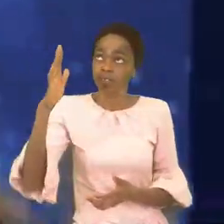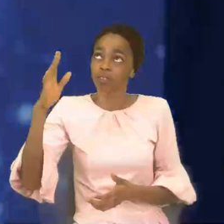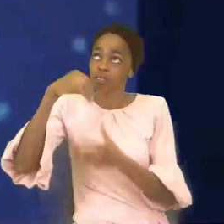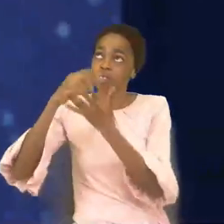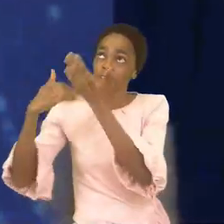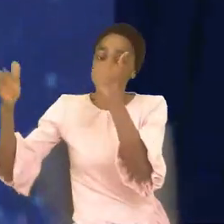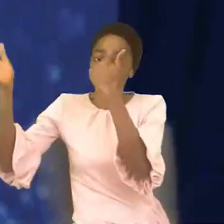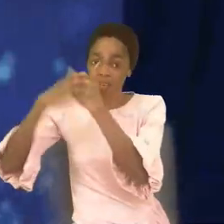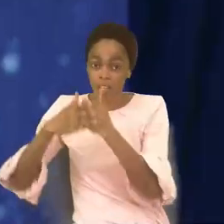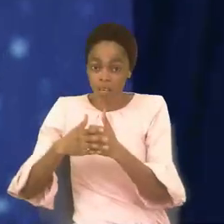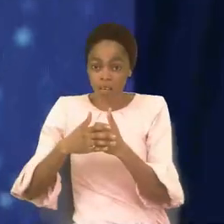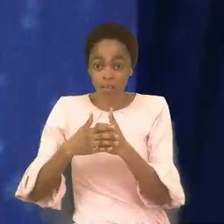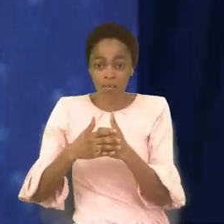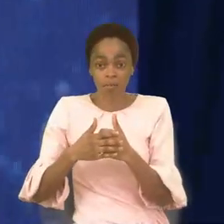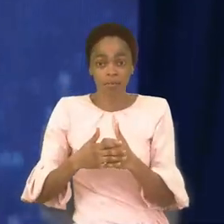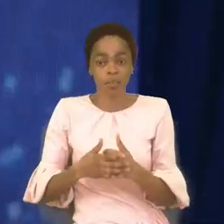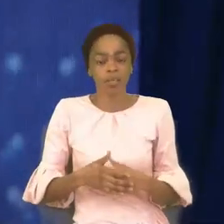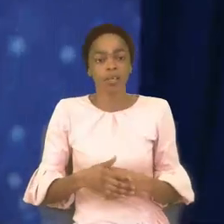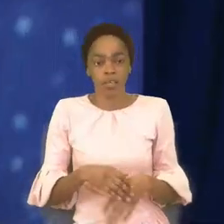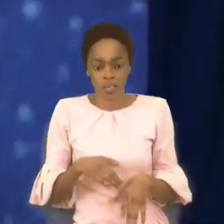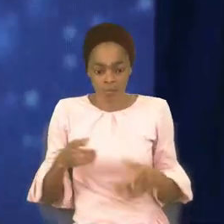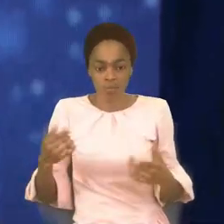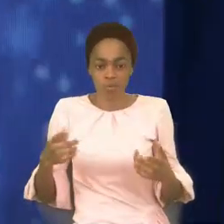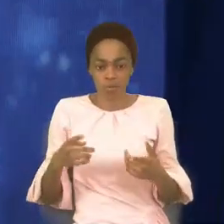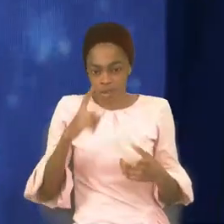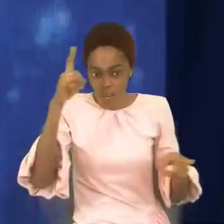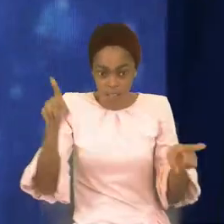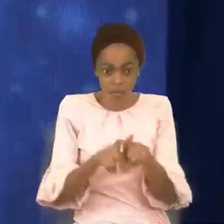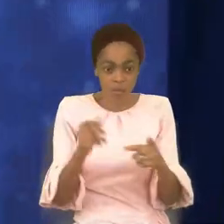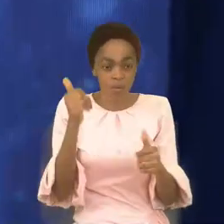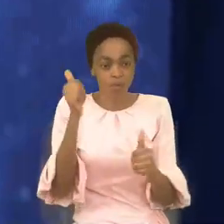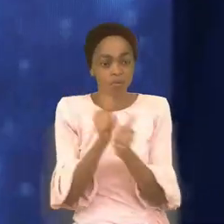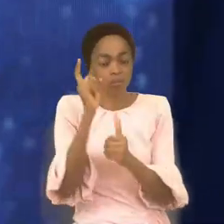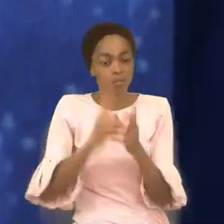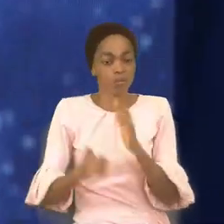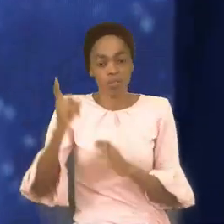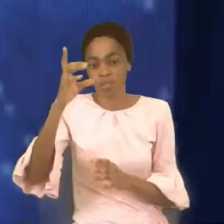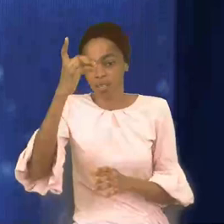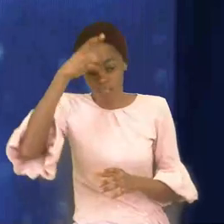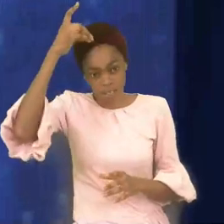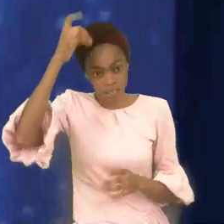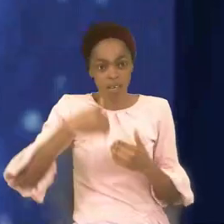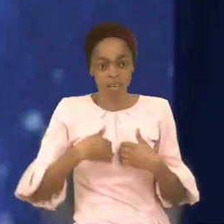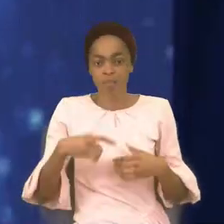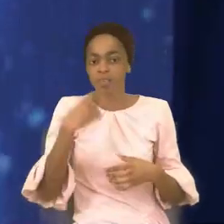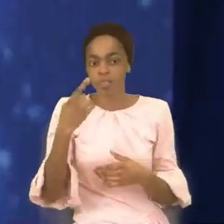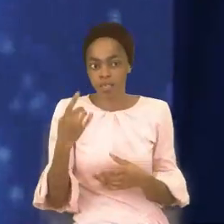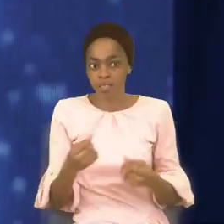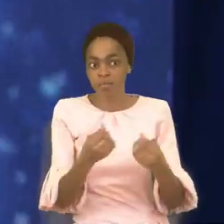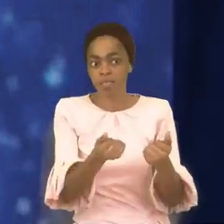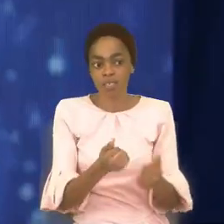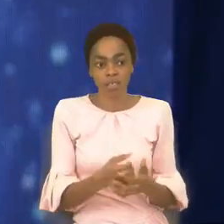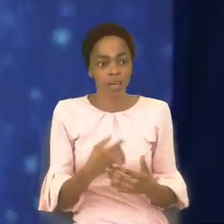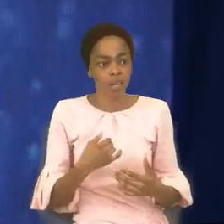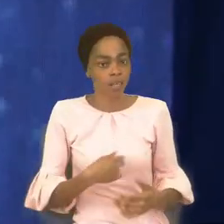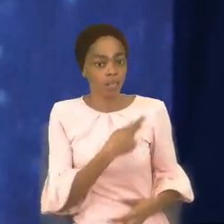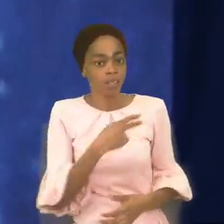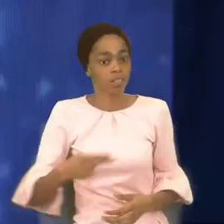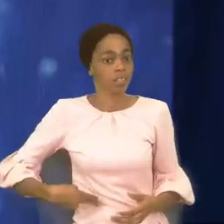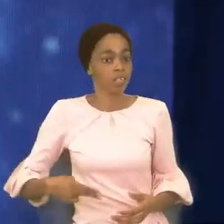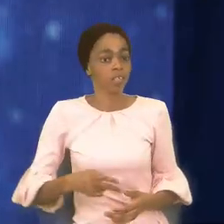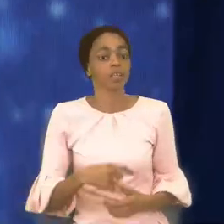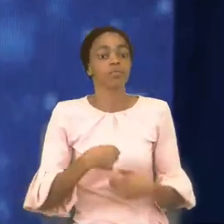ciel, conformément à ce que Daniel avait dit, immédiatement après cela, le roi Nebuchadnezzar fit une statue